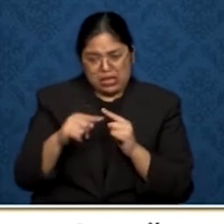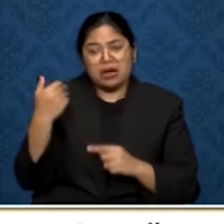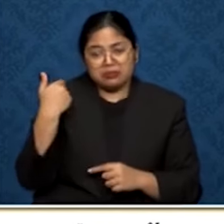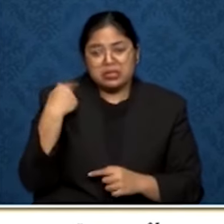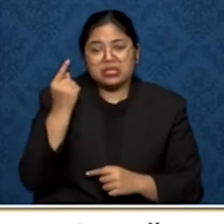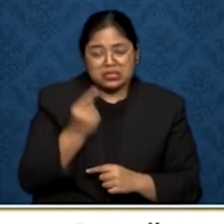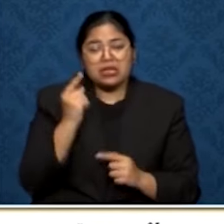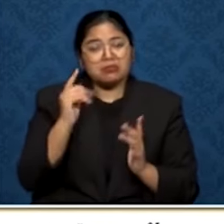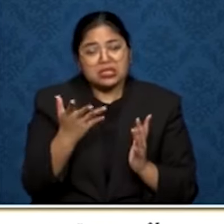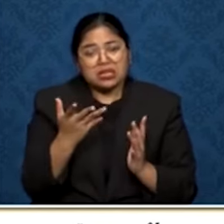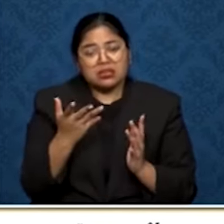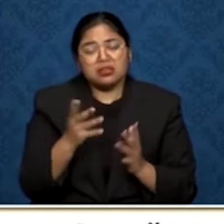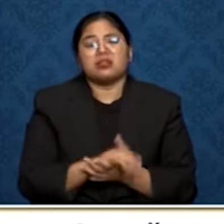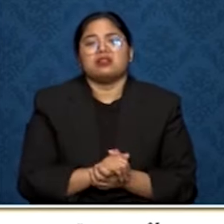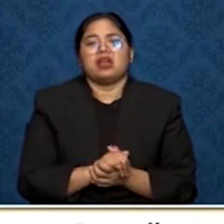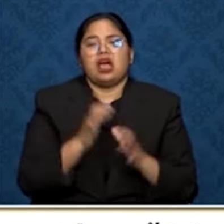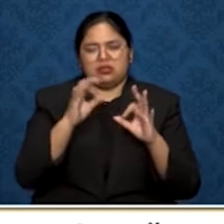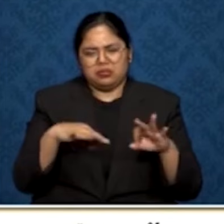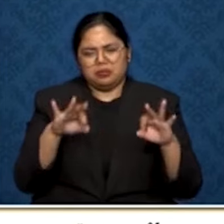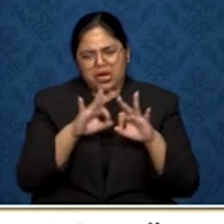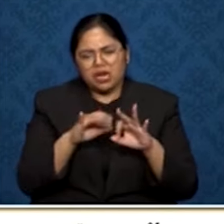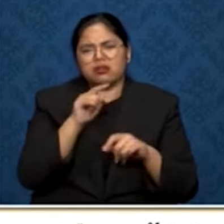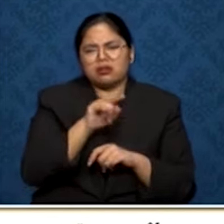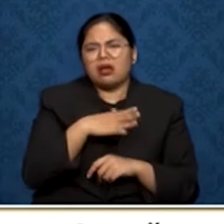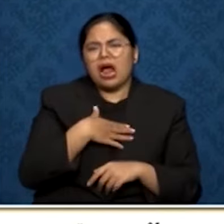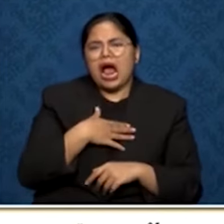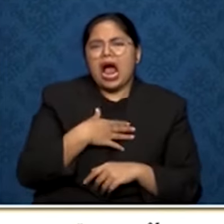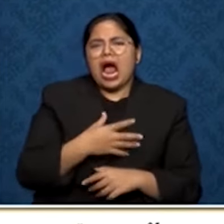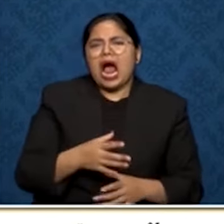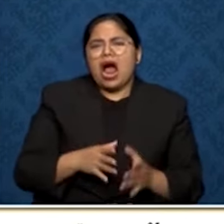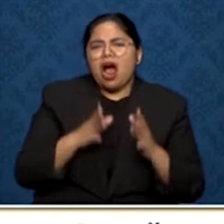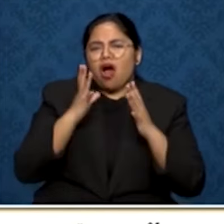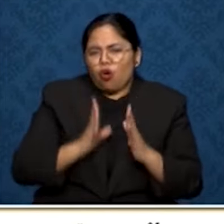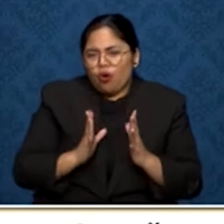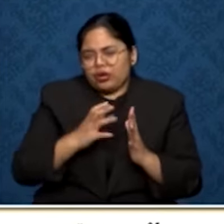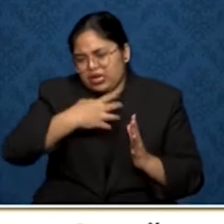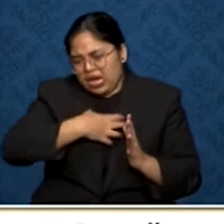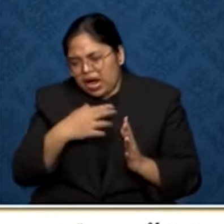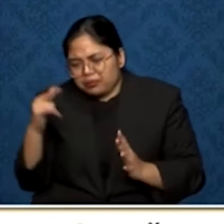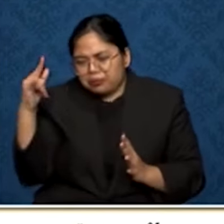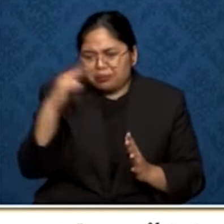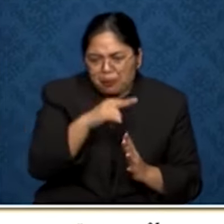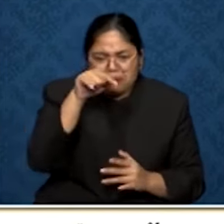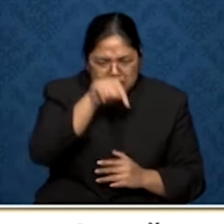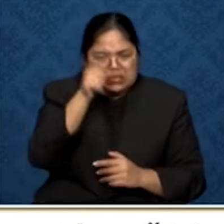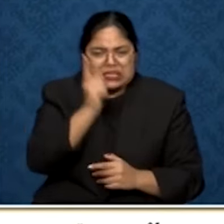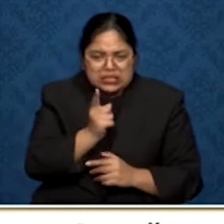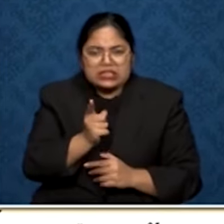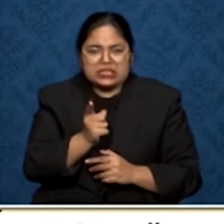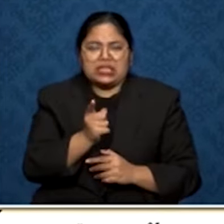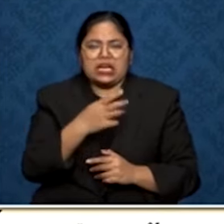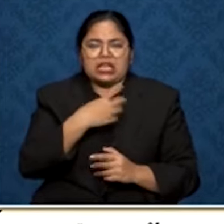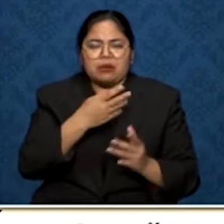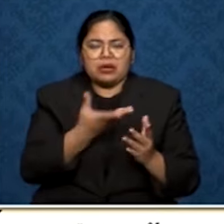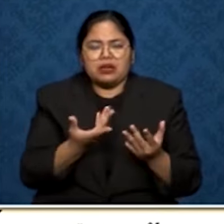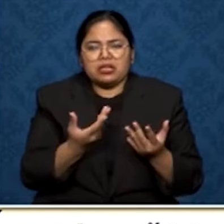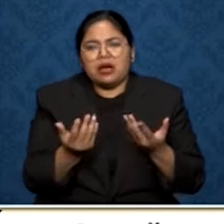ดันั้น ต้องชดเจตวาค Gaza ดีมาน์และ Gaza ดีมาน์ เราตองเริมจากส่งที่ง่ายครัแลม spilloverไปยังุกิ